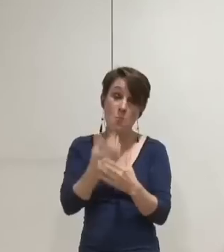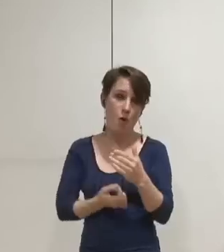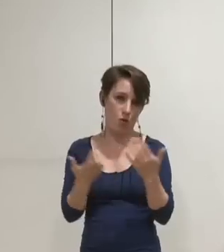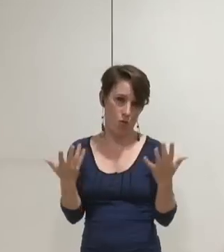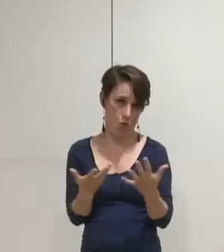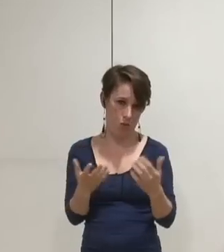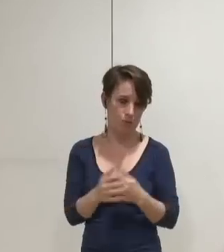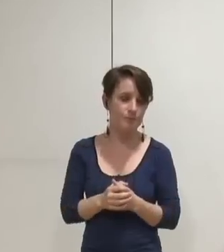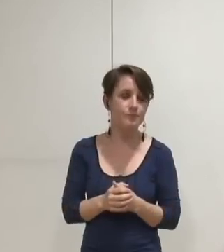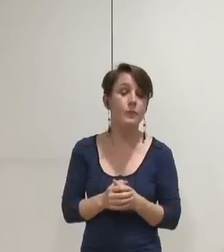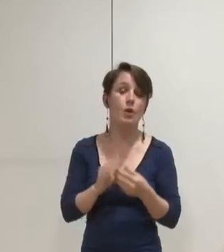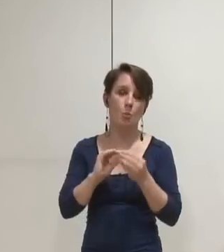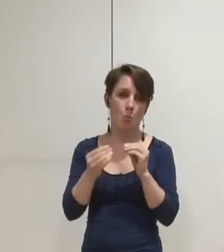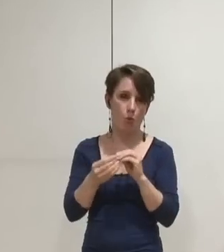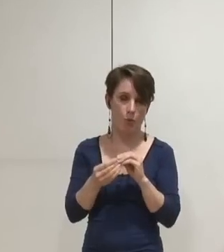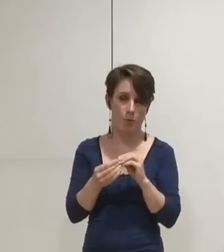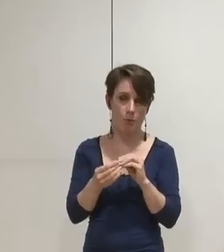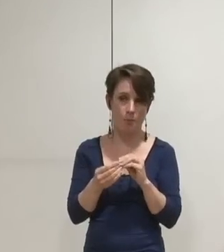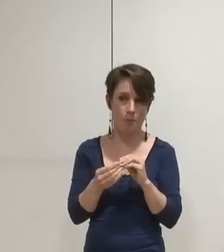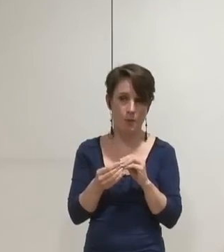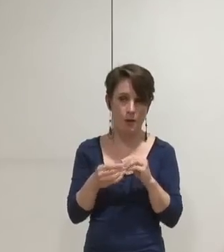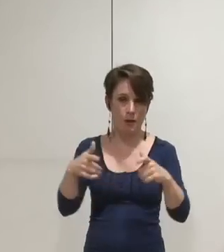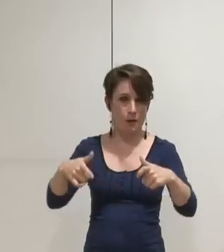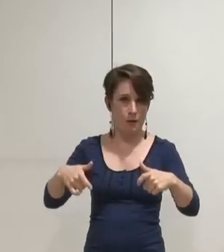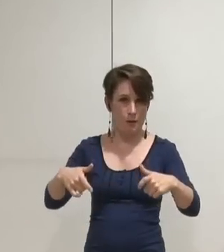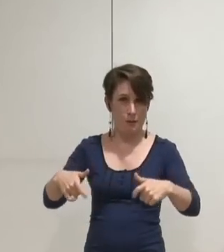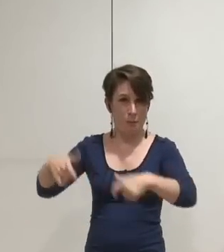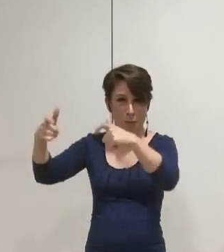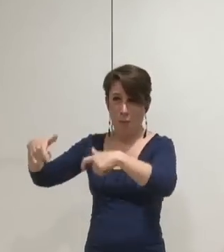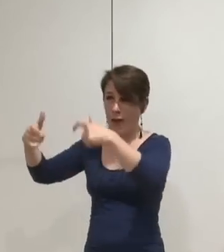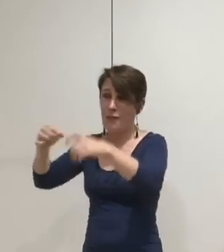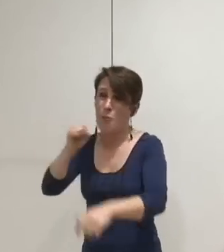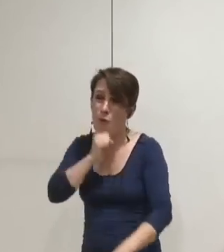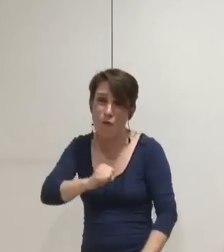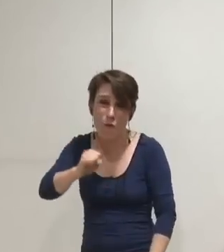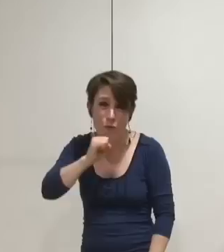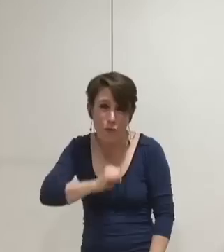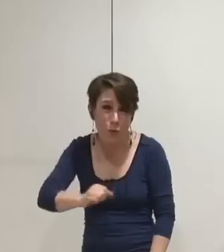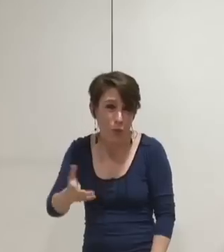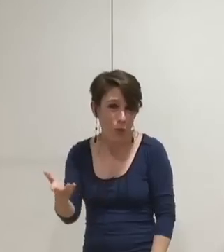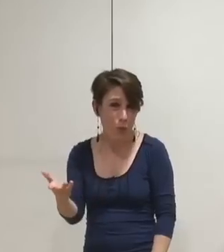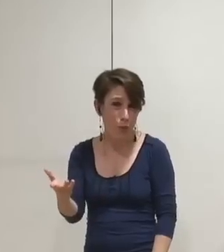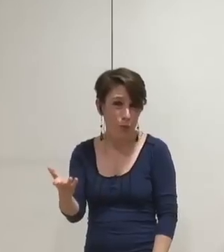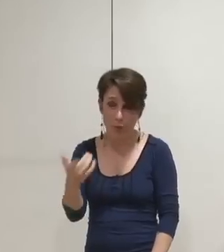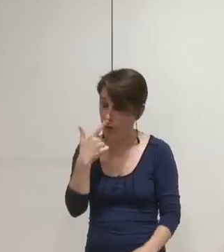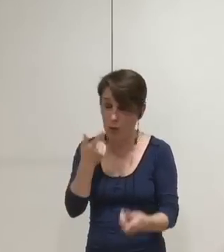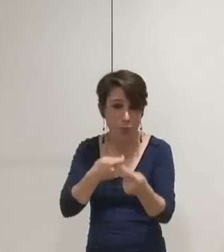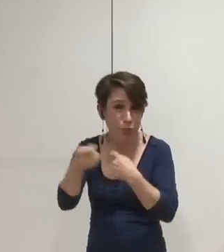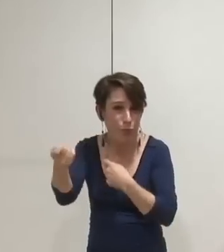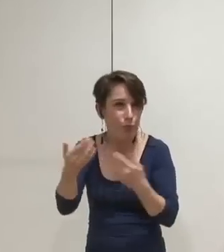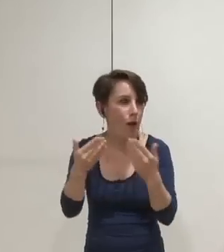infrastructures de communication qui sont dépassé qui sont loin d'être à la hauteur de ce que l'on peut